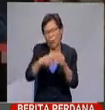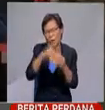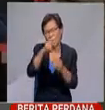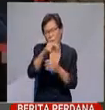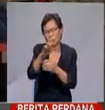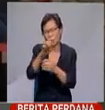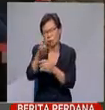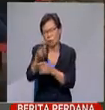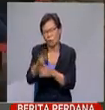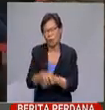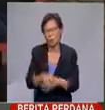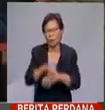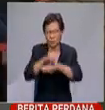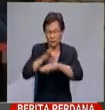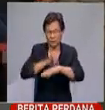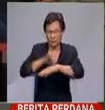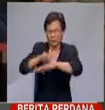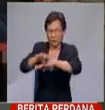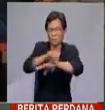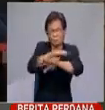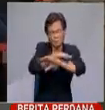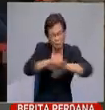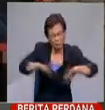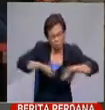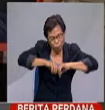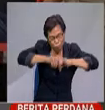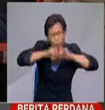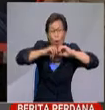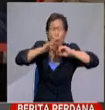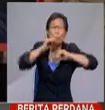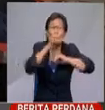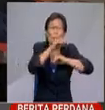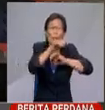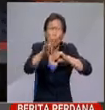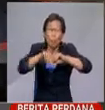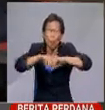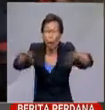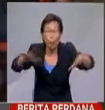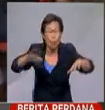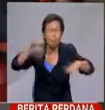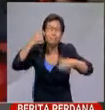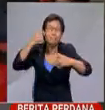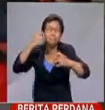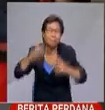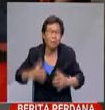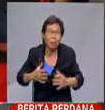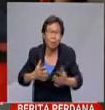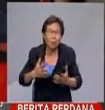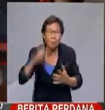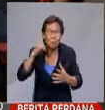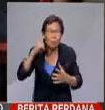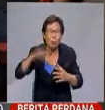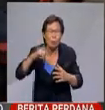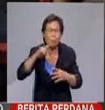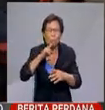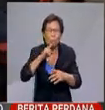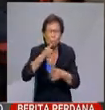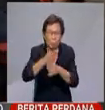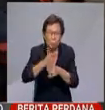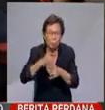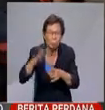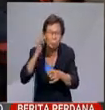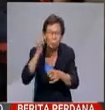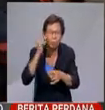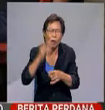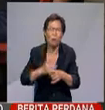Nasihat saya, janganlah menyebar perkara-perkara yang belum tentu kesahihannya. Kerajaan kena ambil langkah-langkah awal untuk